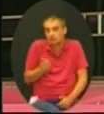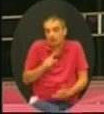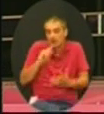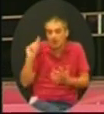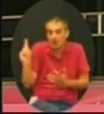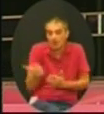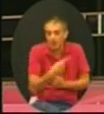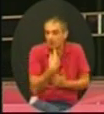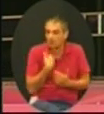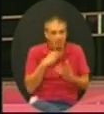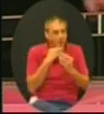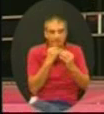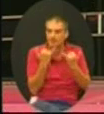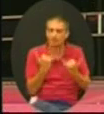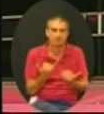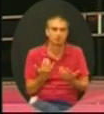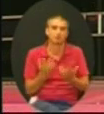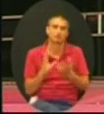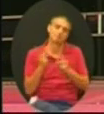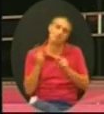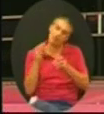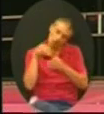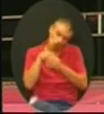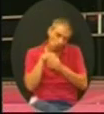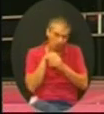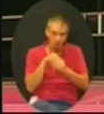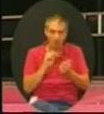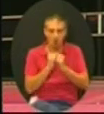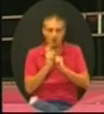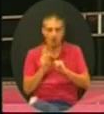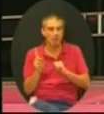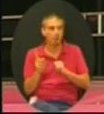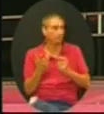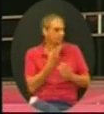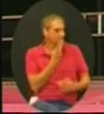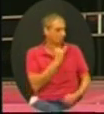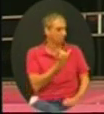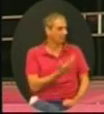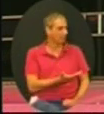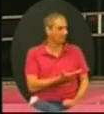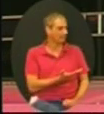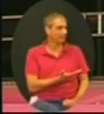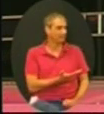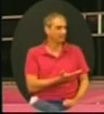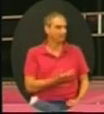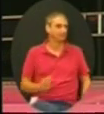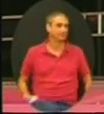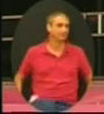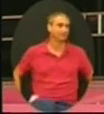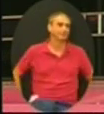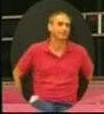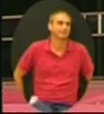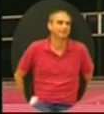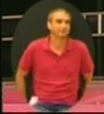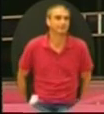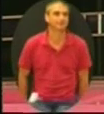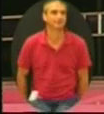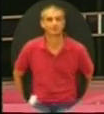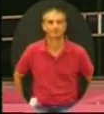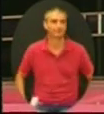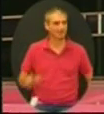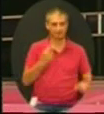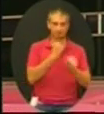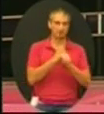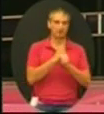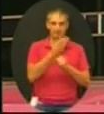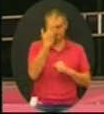כולה. אנחנו לא מדברים עכשיו מה היא כוללת, מה היא לא כוללת. בוודאי שכן. מבחינתנו, אבל אורית, תראי, מה שאת עושה, זה